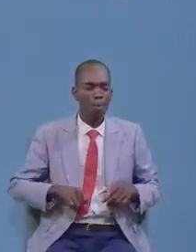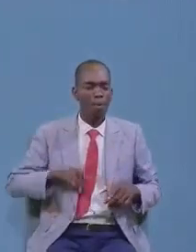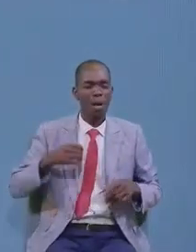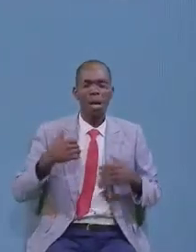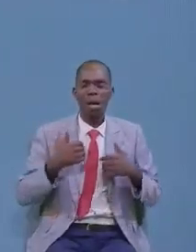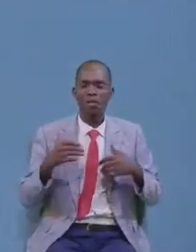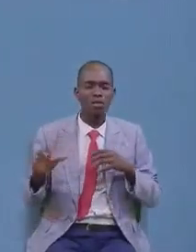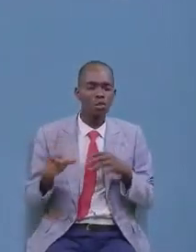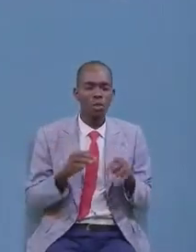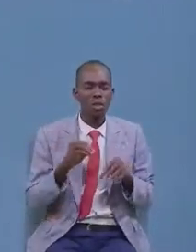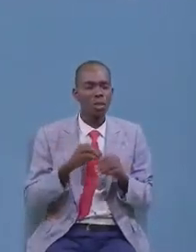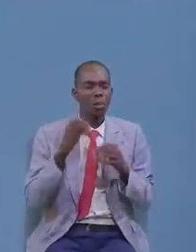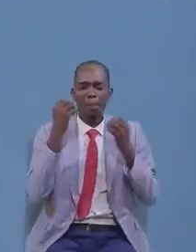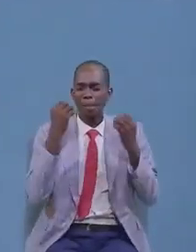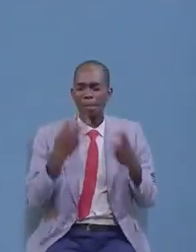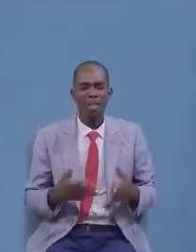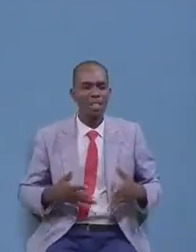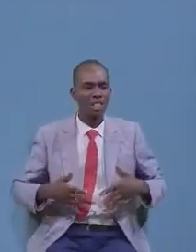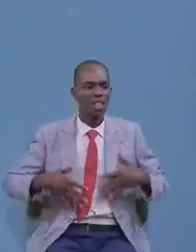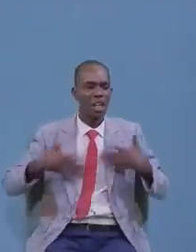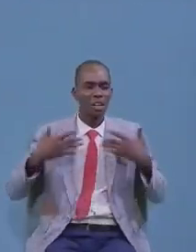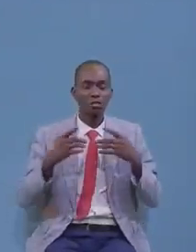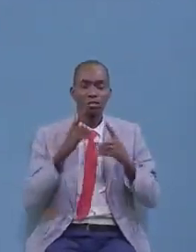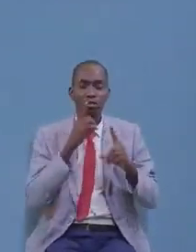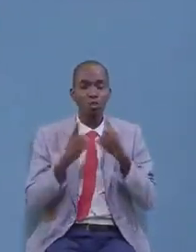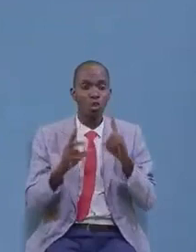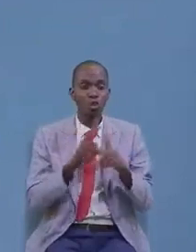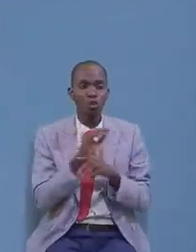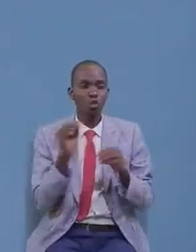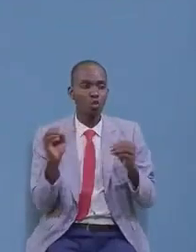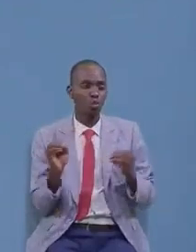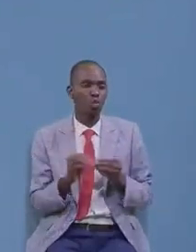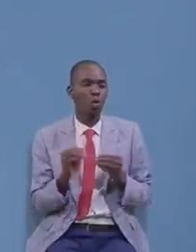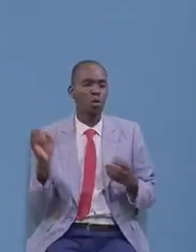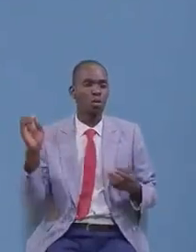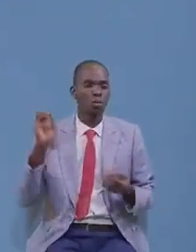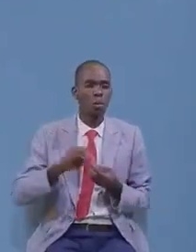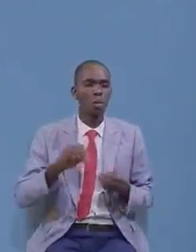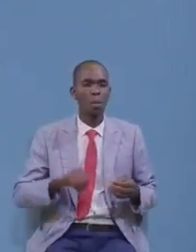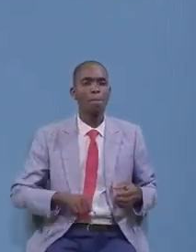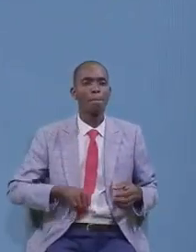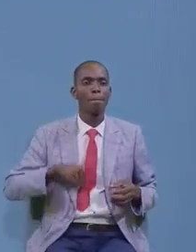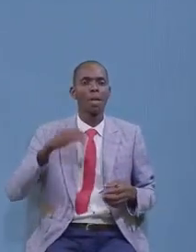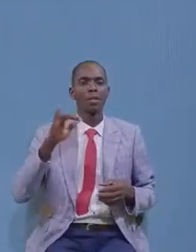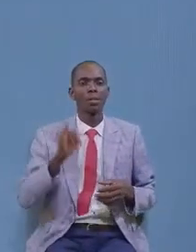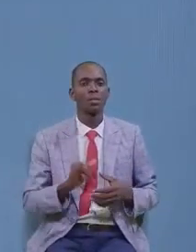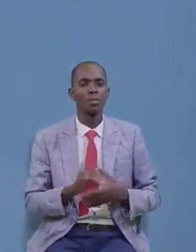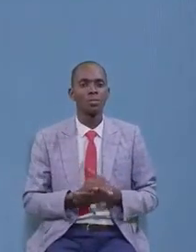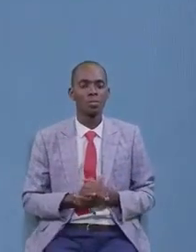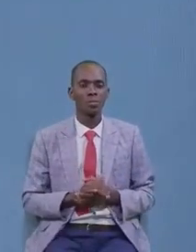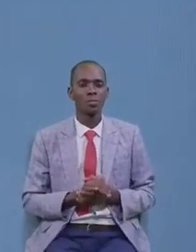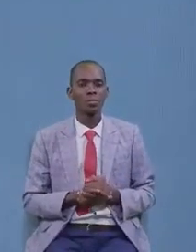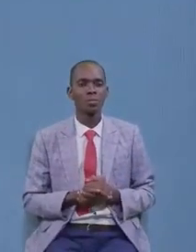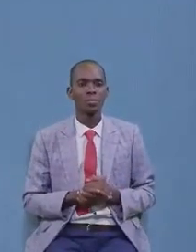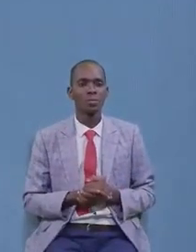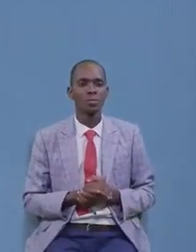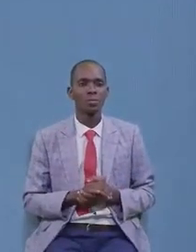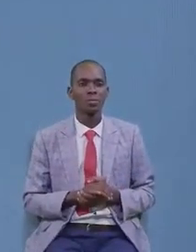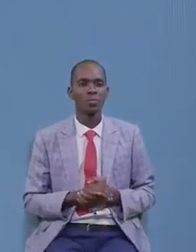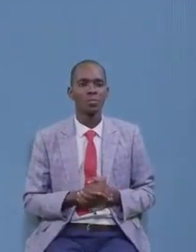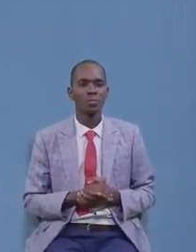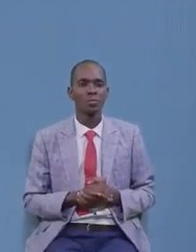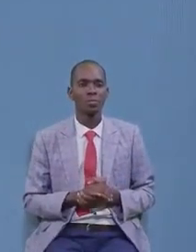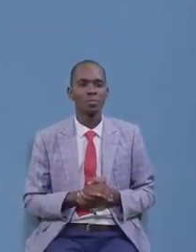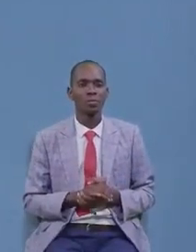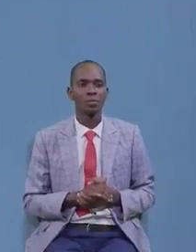many generations, talk no more exceeding proudly. అత్యధికమైన జీవితాల్లో, అత్యధికమైన జీవిత